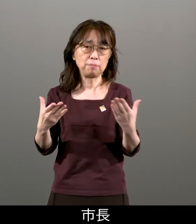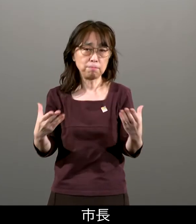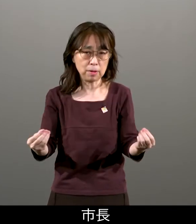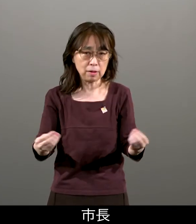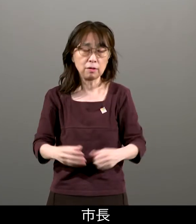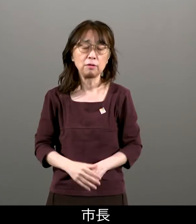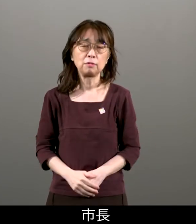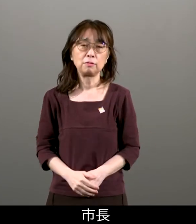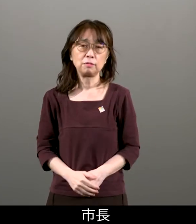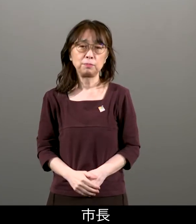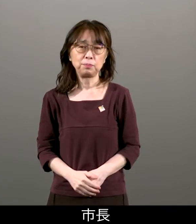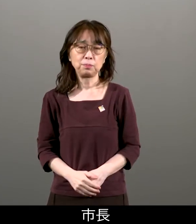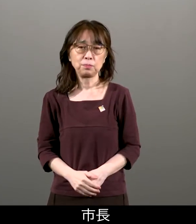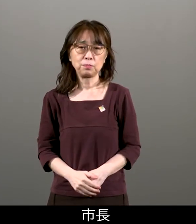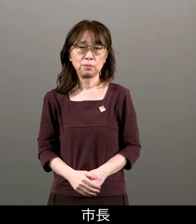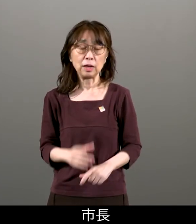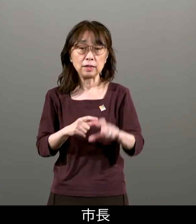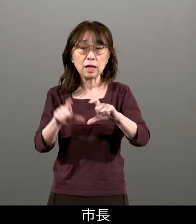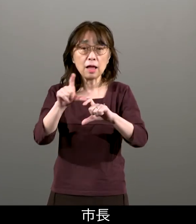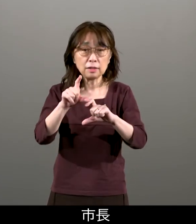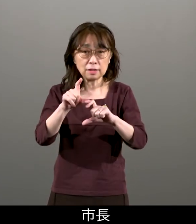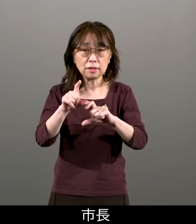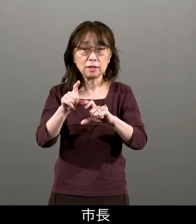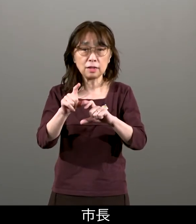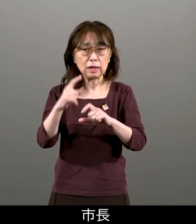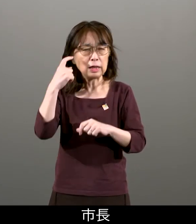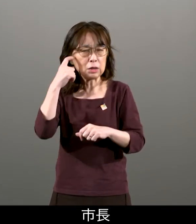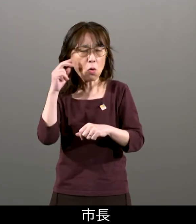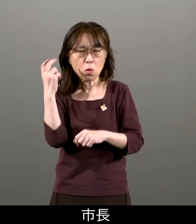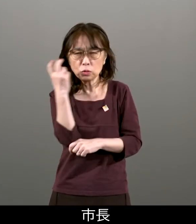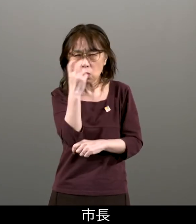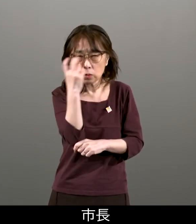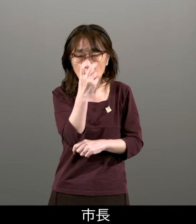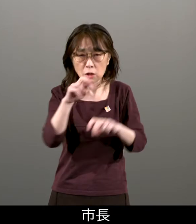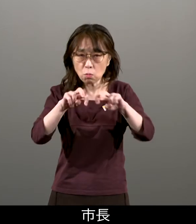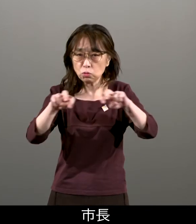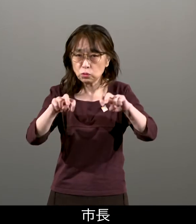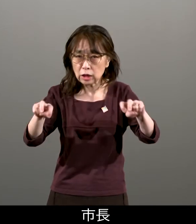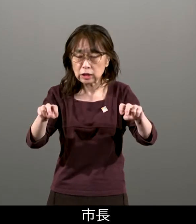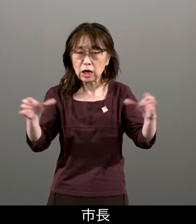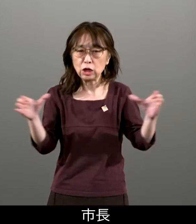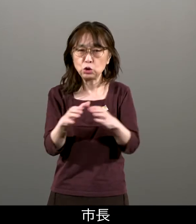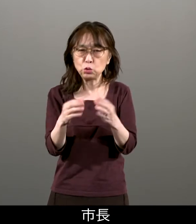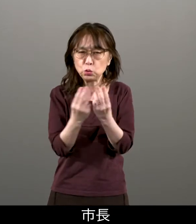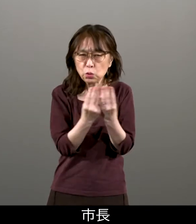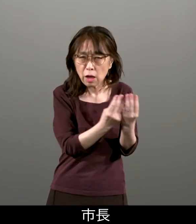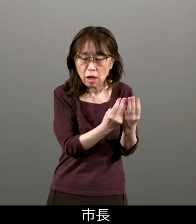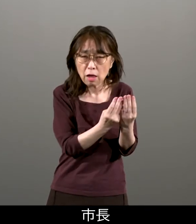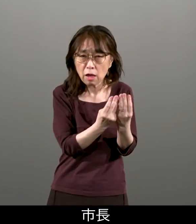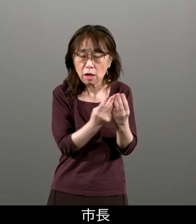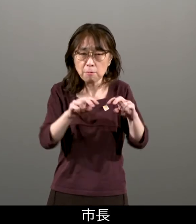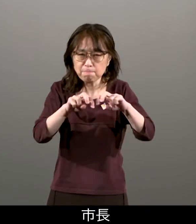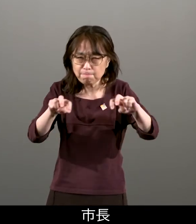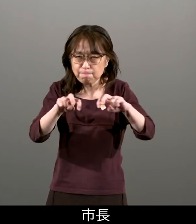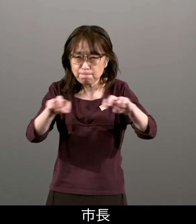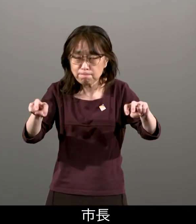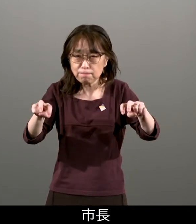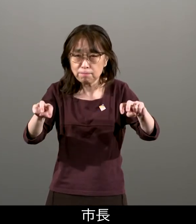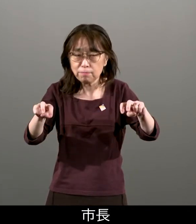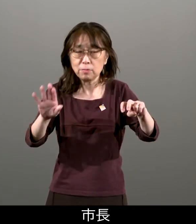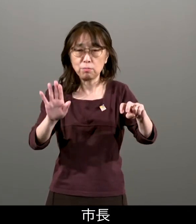ります。さらに意向調査の分析、集計分析を進めたところであり